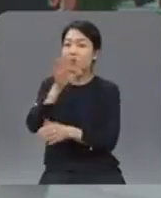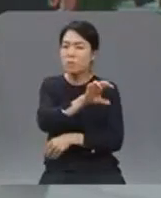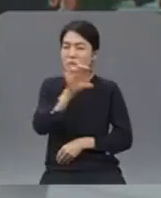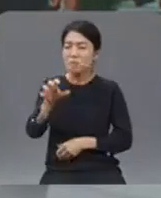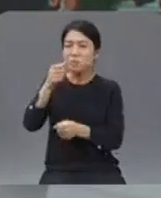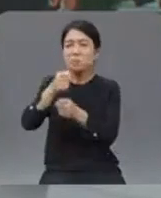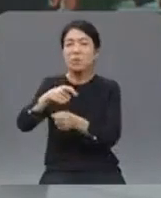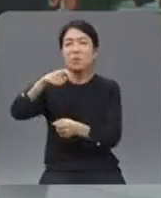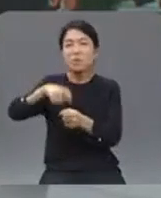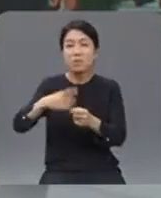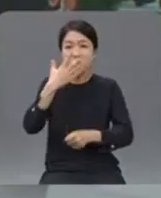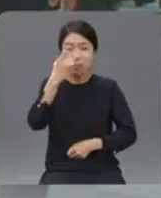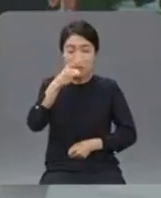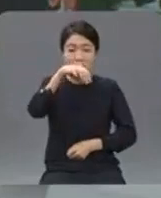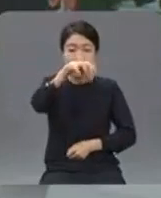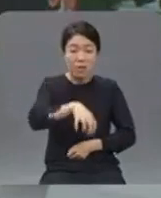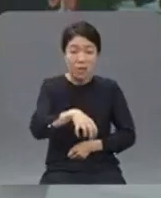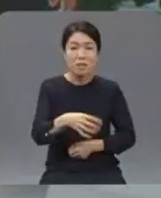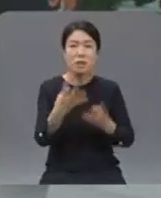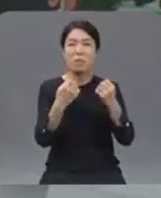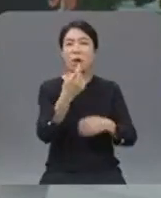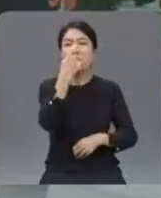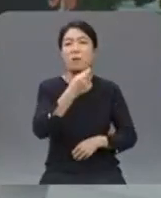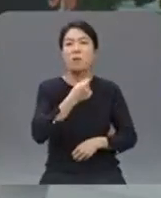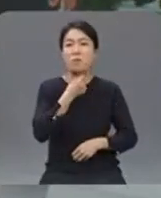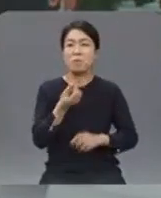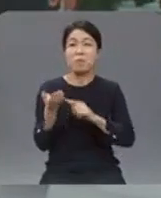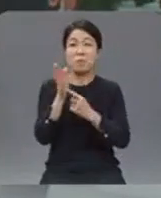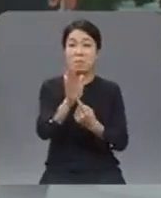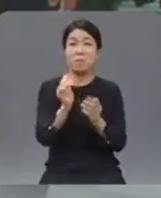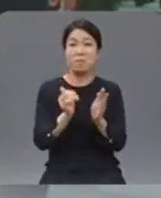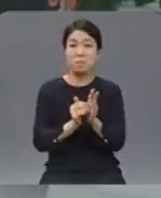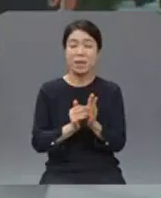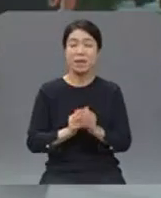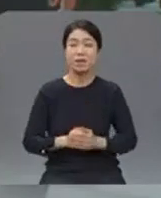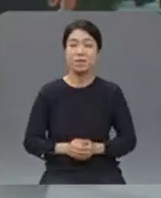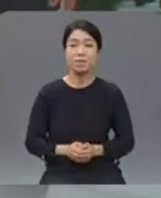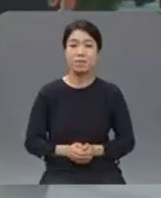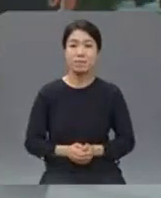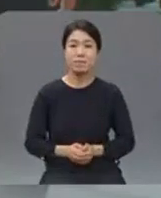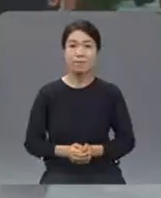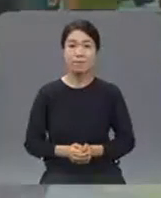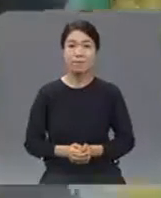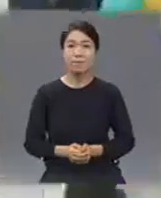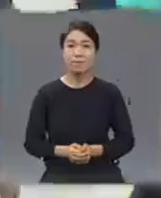위해 순천에서 많은 걸 배우겠다고 밝혔습니다 정기일훈 기자입니다